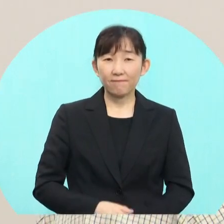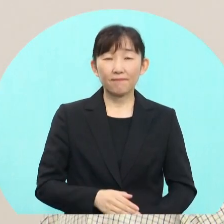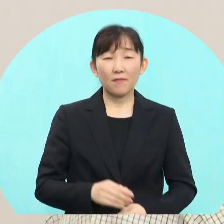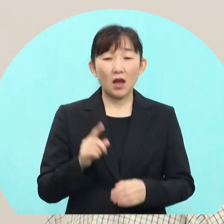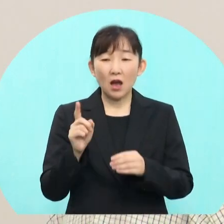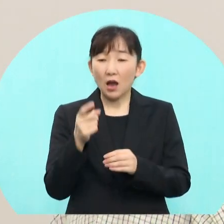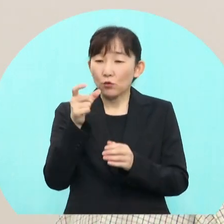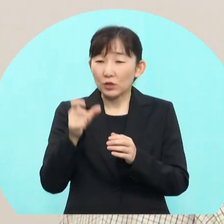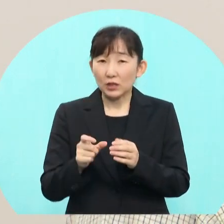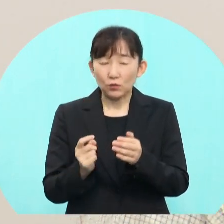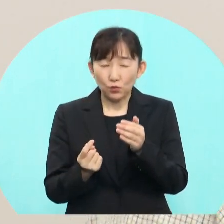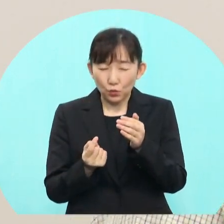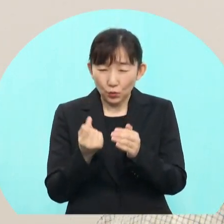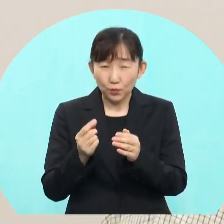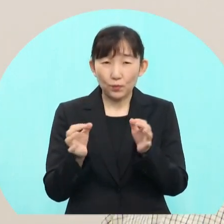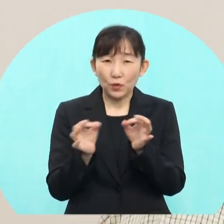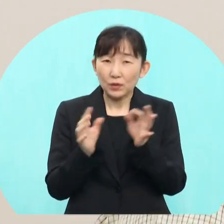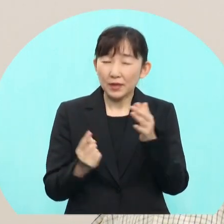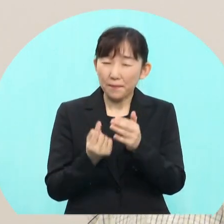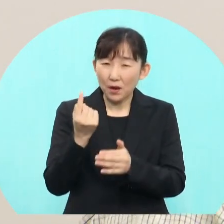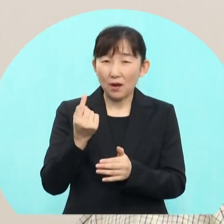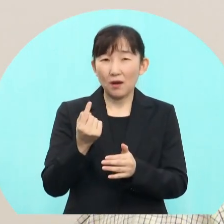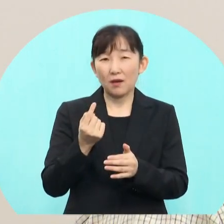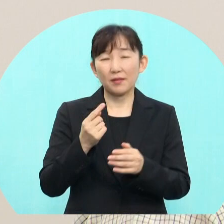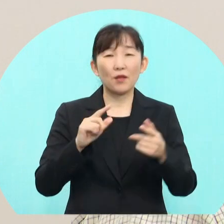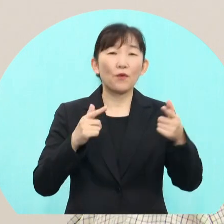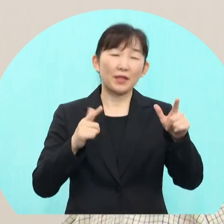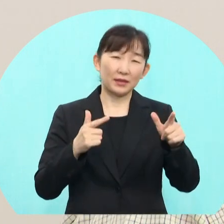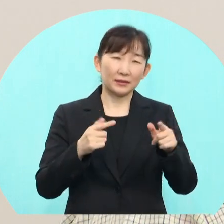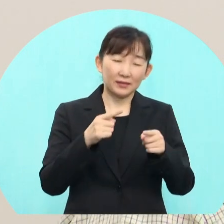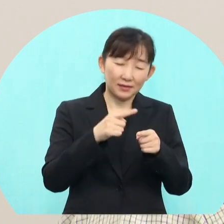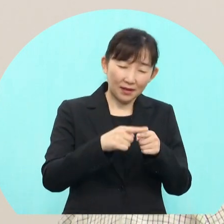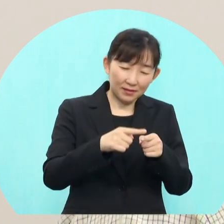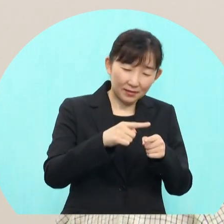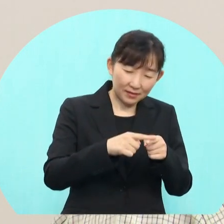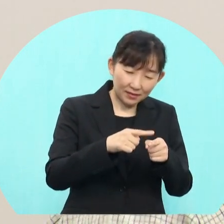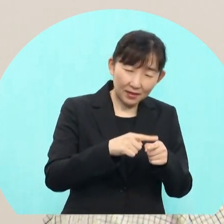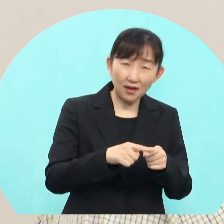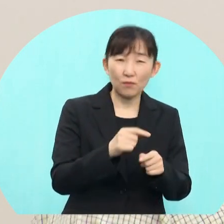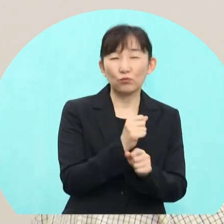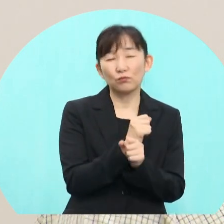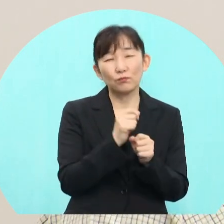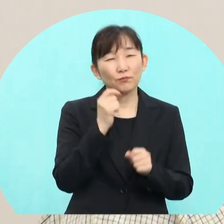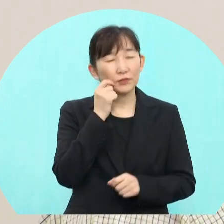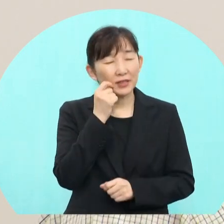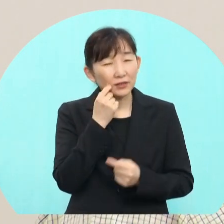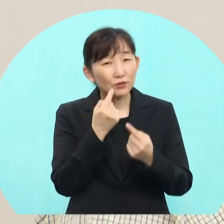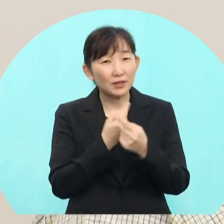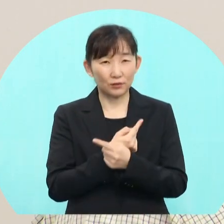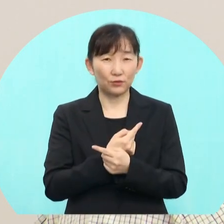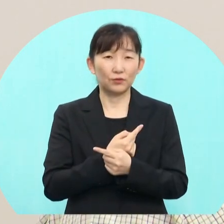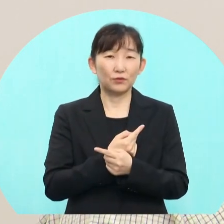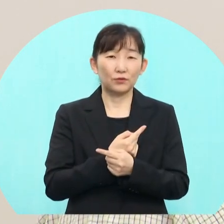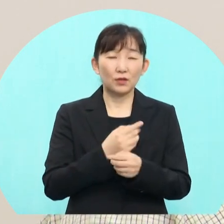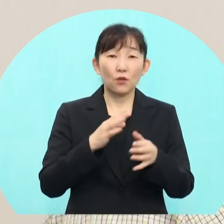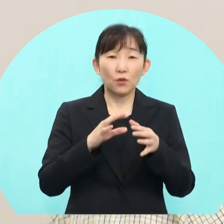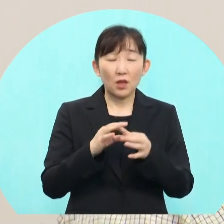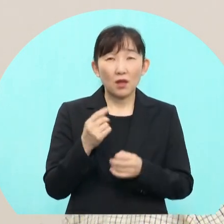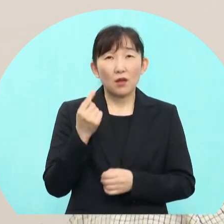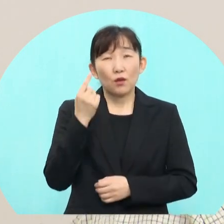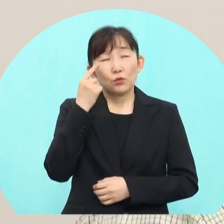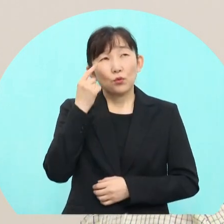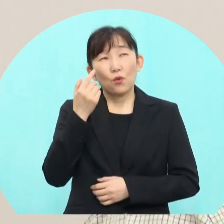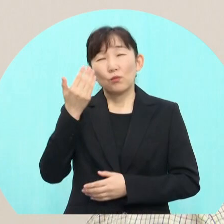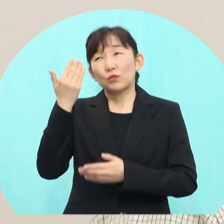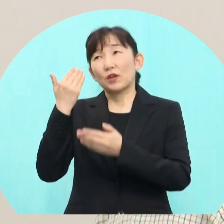ある日突然ということはないですから、だんだんできなくなってくるということもありますので、ふと昔の